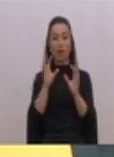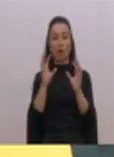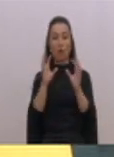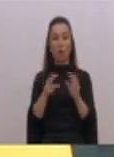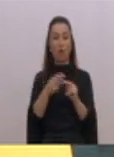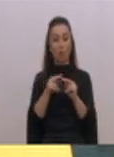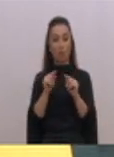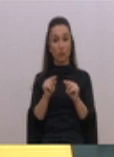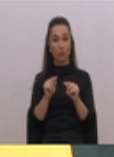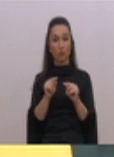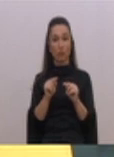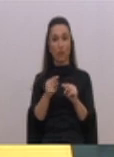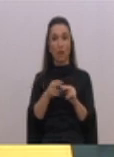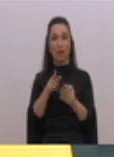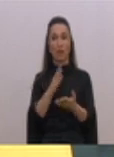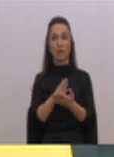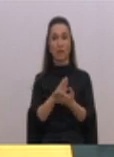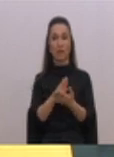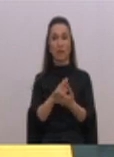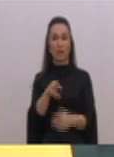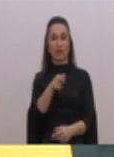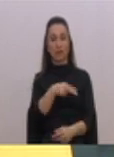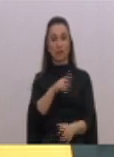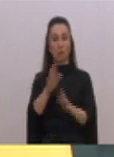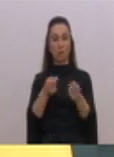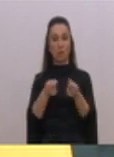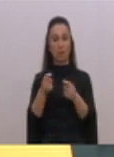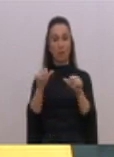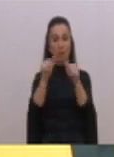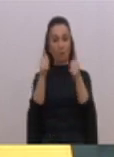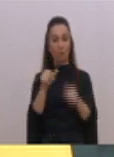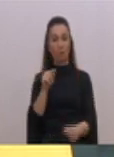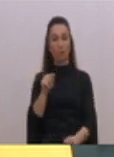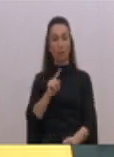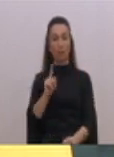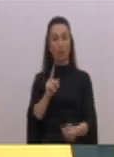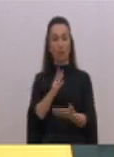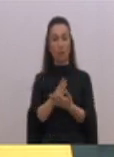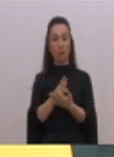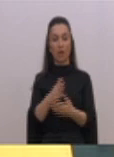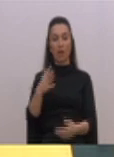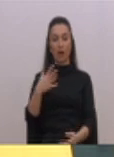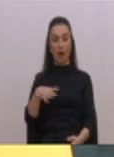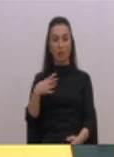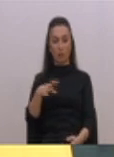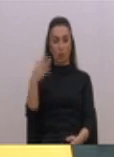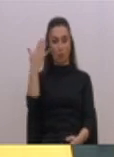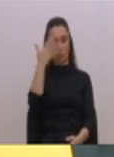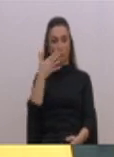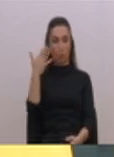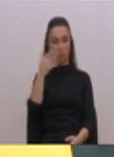კონსტიტუცია, ეს არის ის საპარლამენტო მართველობის მოდელი, რომელიც ქართულმა